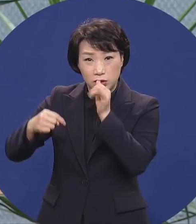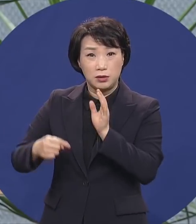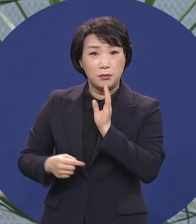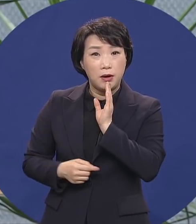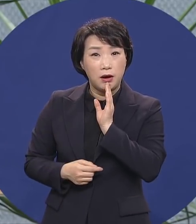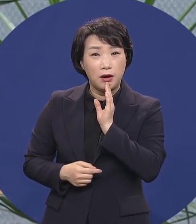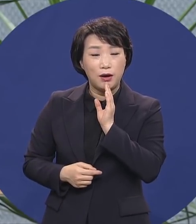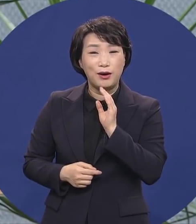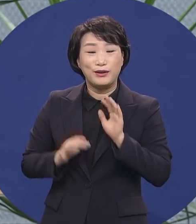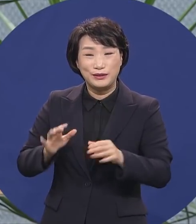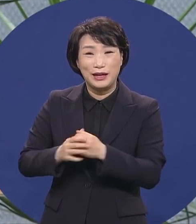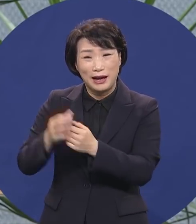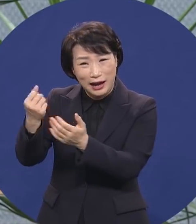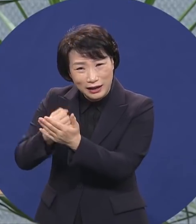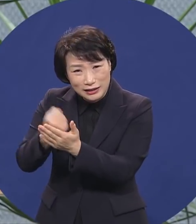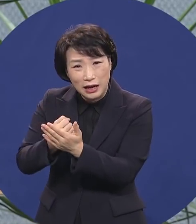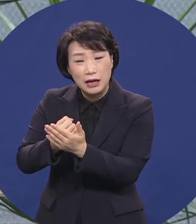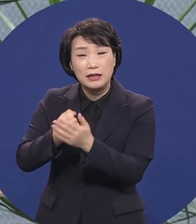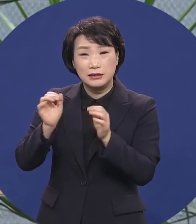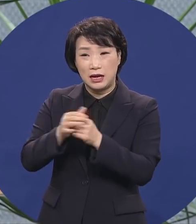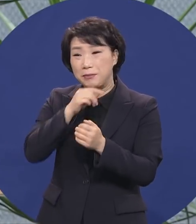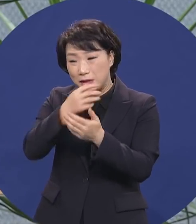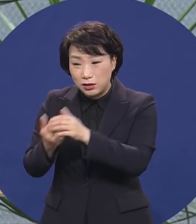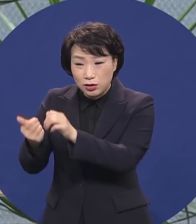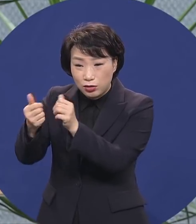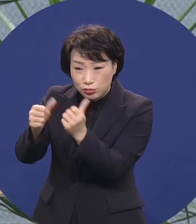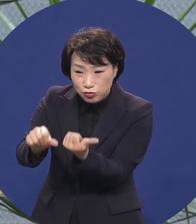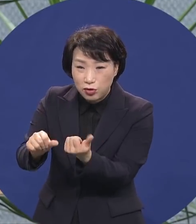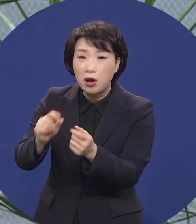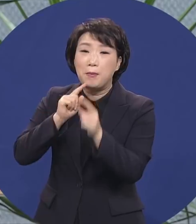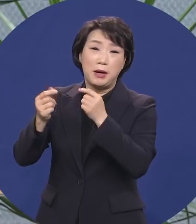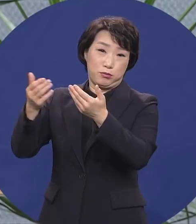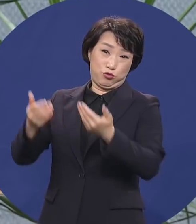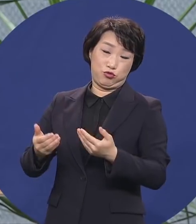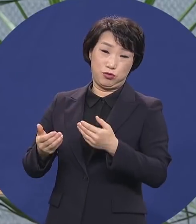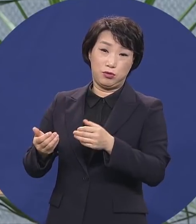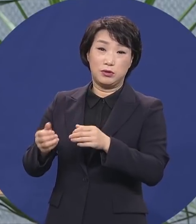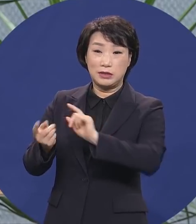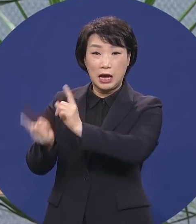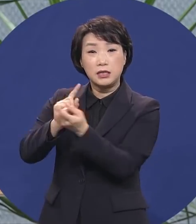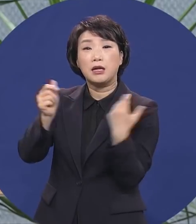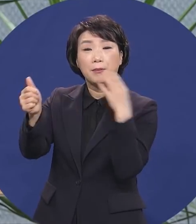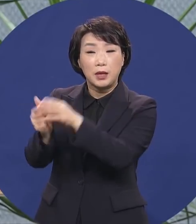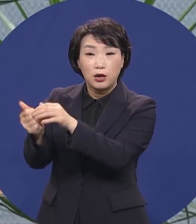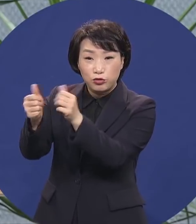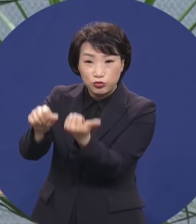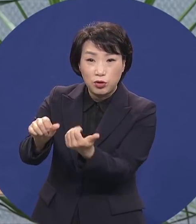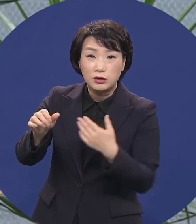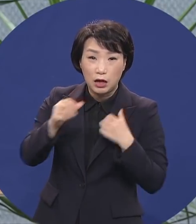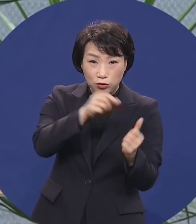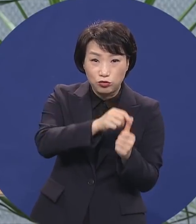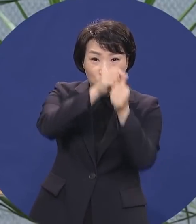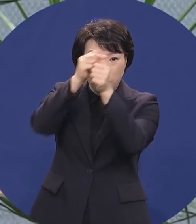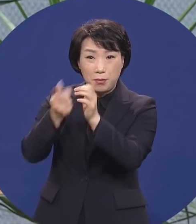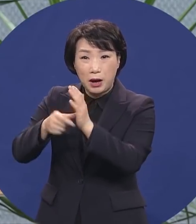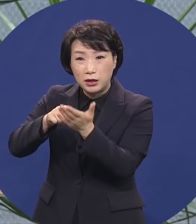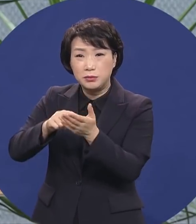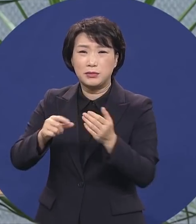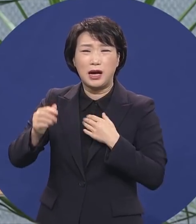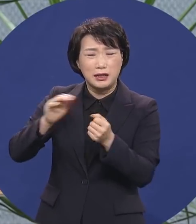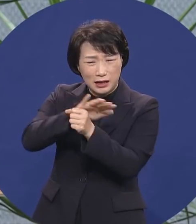주시는데, 애타게 피 쏟아가면서 말씀하시고 죽어서 살려줄 만큼이나